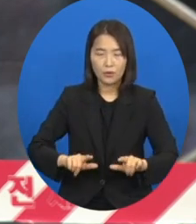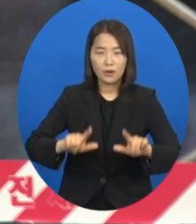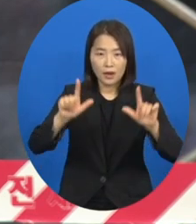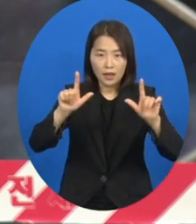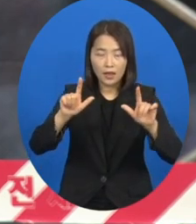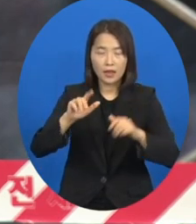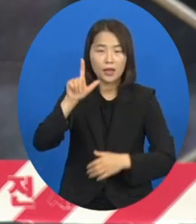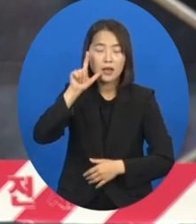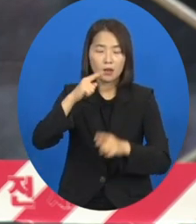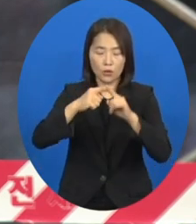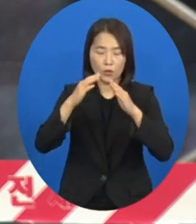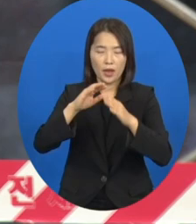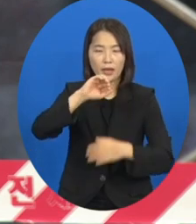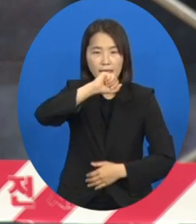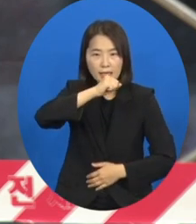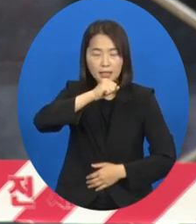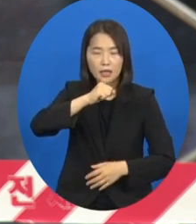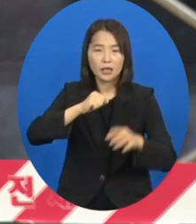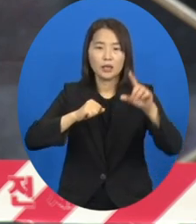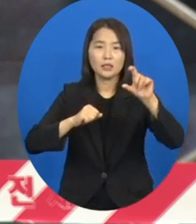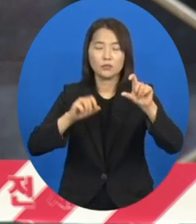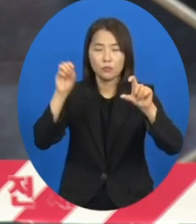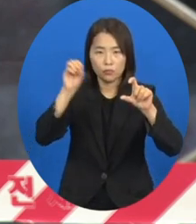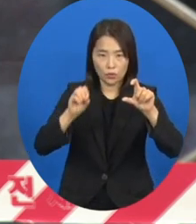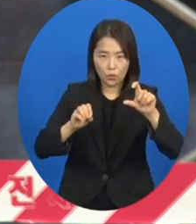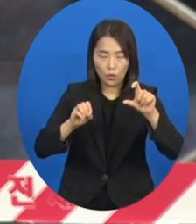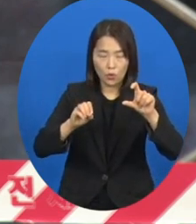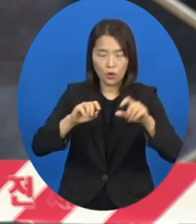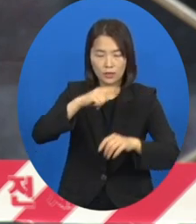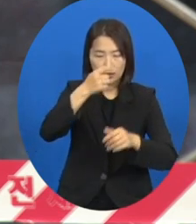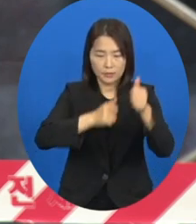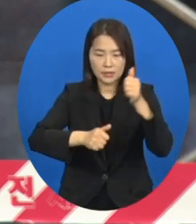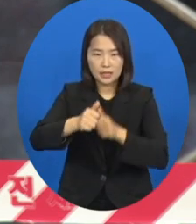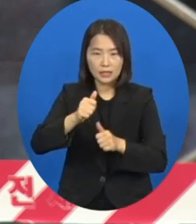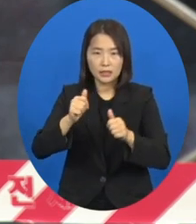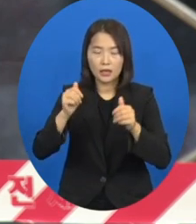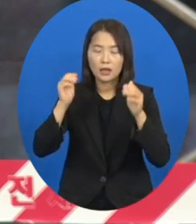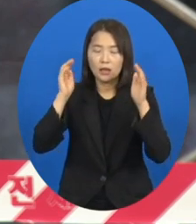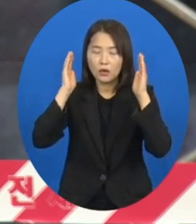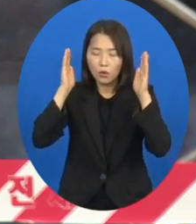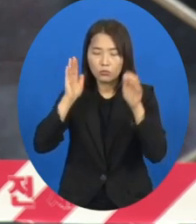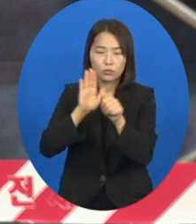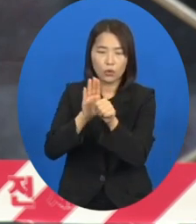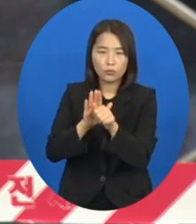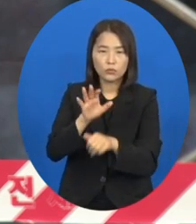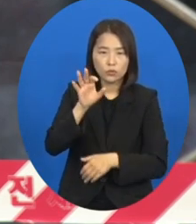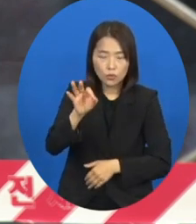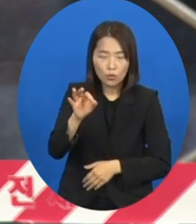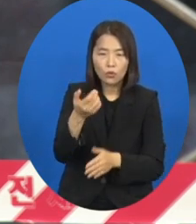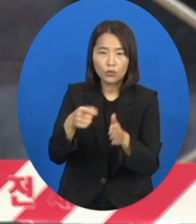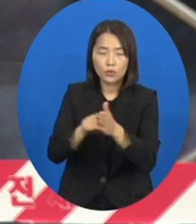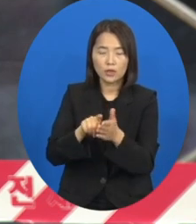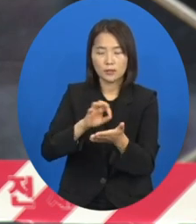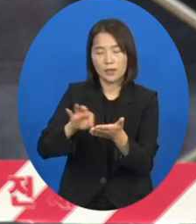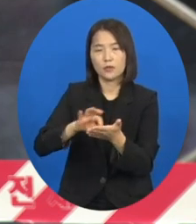예산의 15%를 다음 세대 장학금과 사육을 위해서 편성을 했습니다. 이뿐